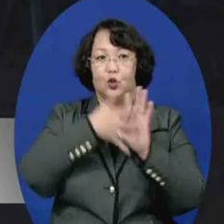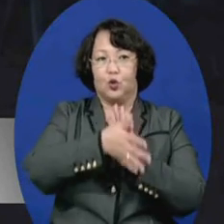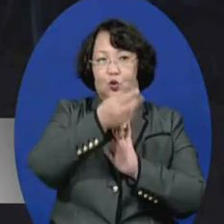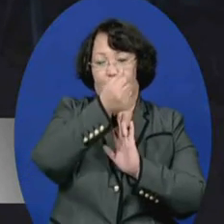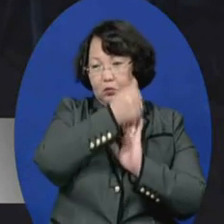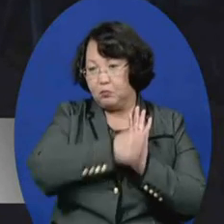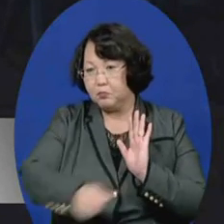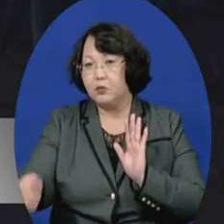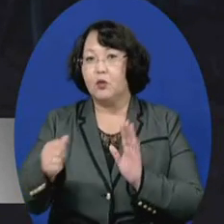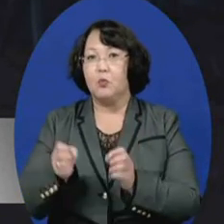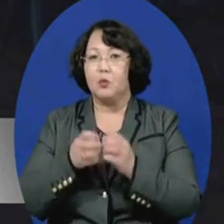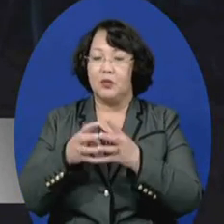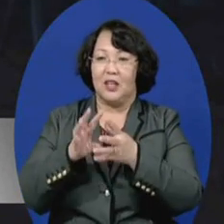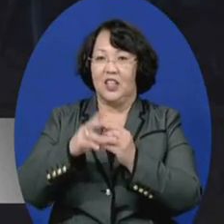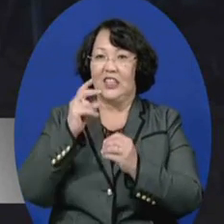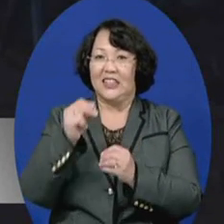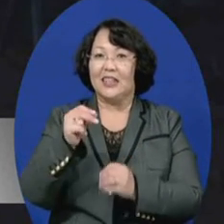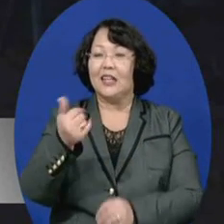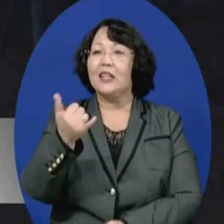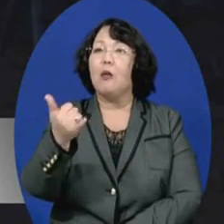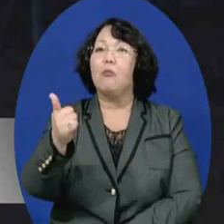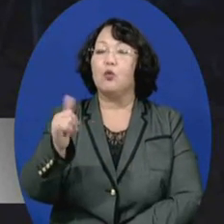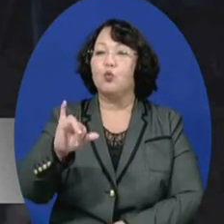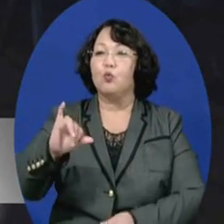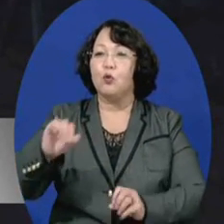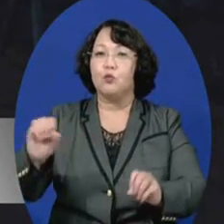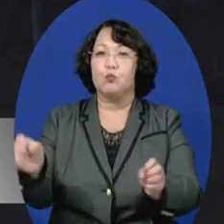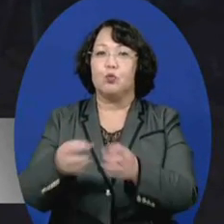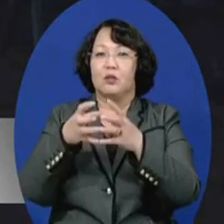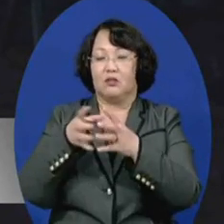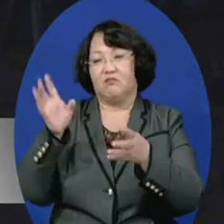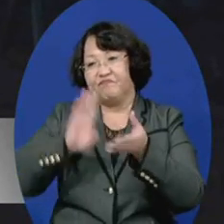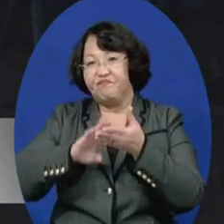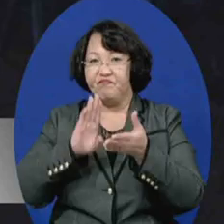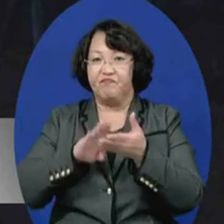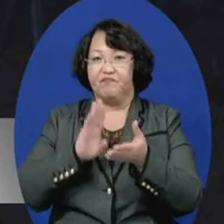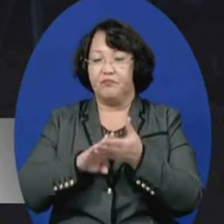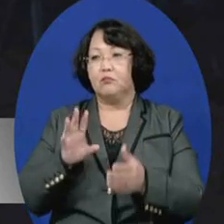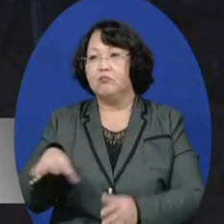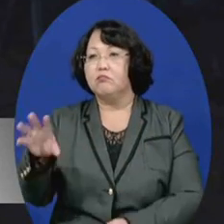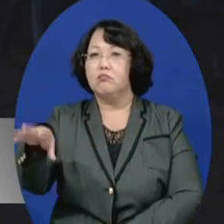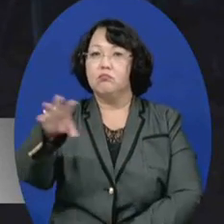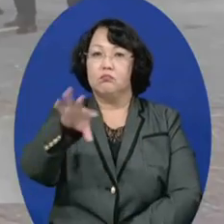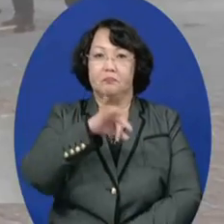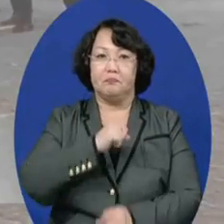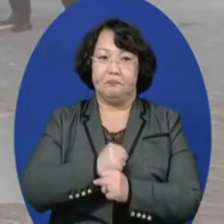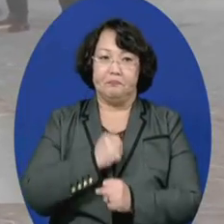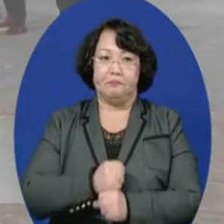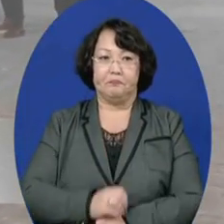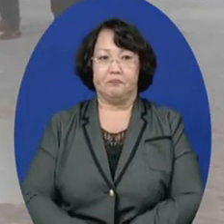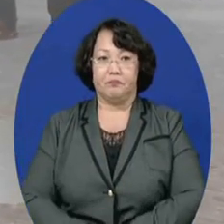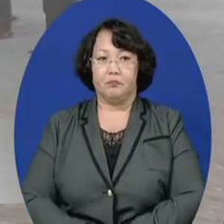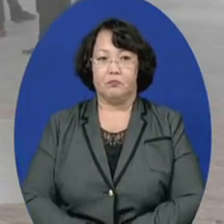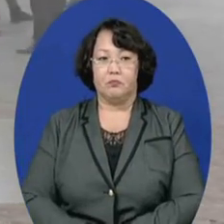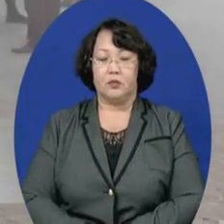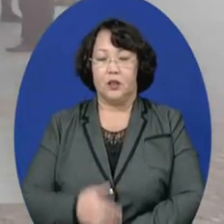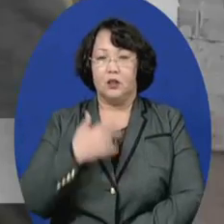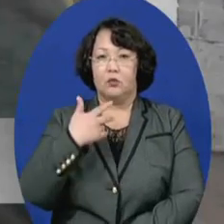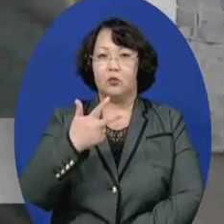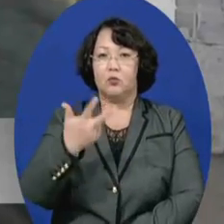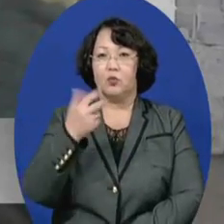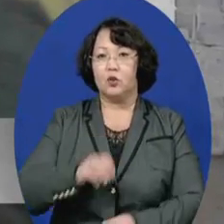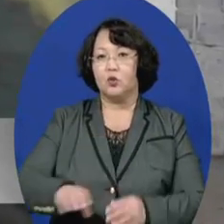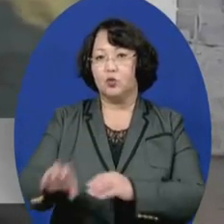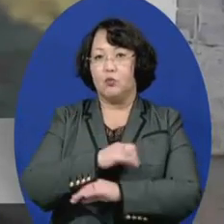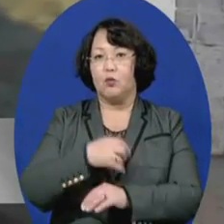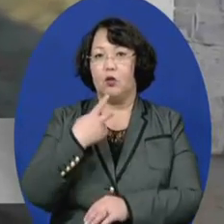юм? Энэ ажил хэр чанартай гүйцэтгэж байгаа гэдэг дээр ийм ажлын хэсэг гараад одоо ингээд ажиллаж байгаа маа. Иймхүү 330 гаруй